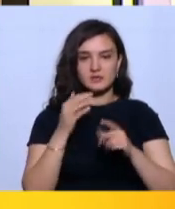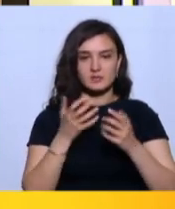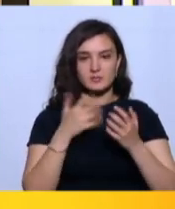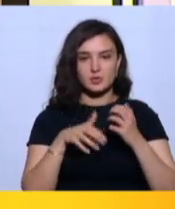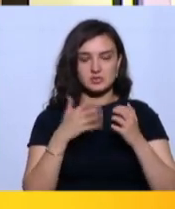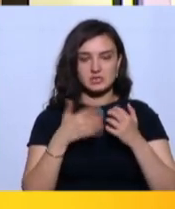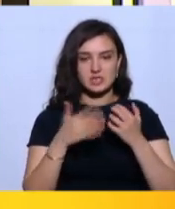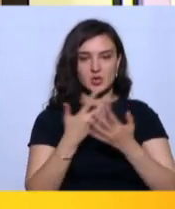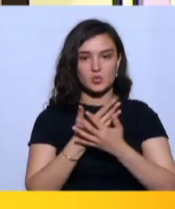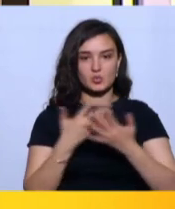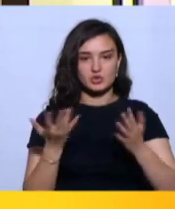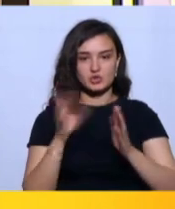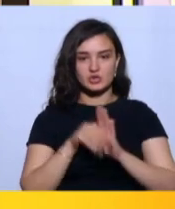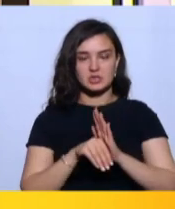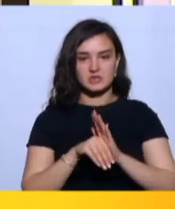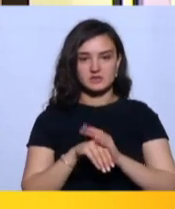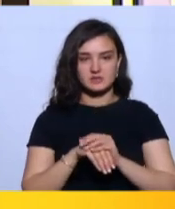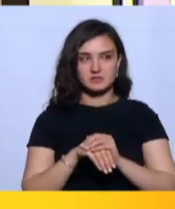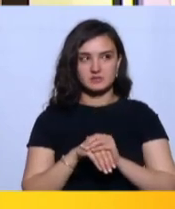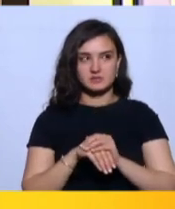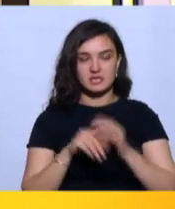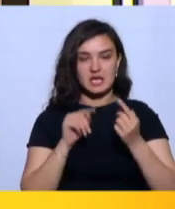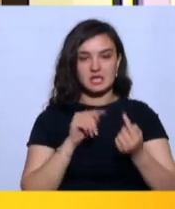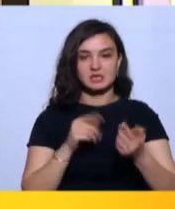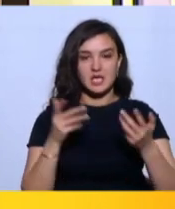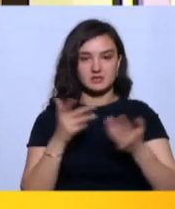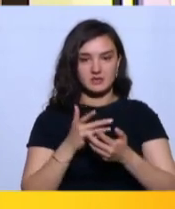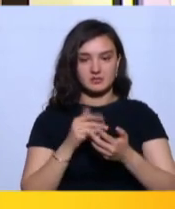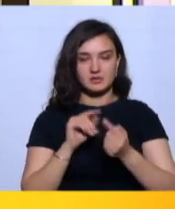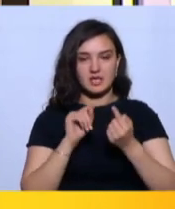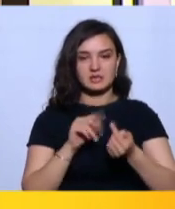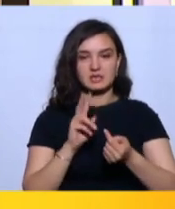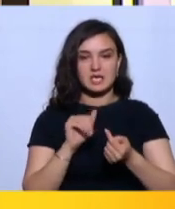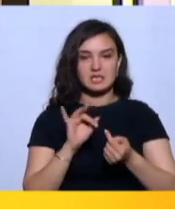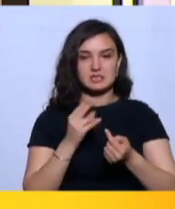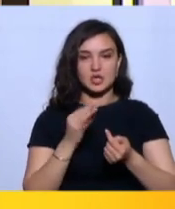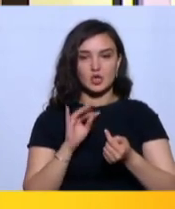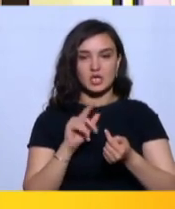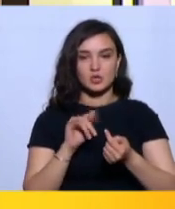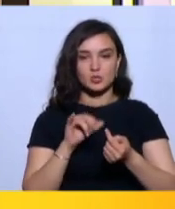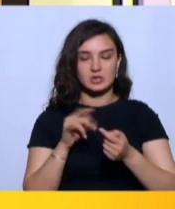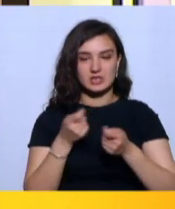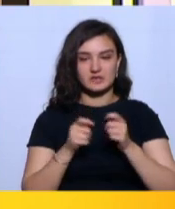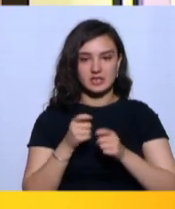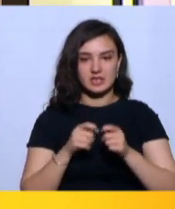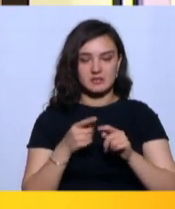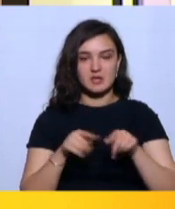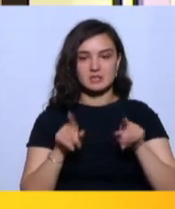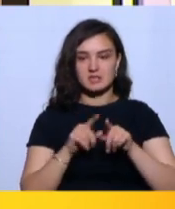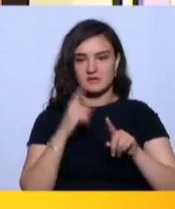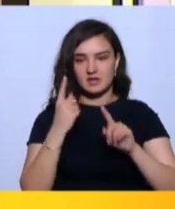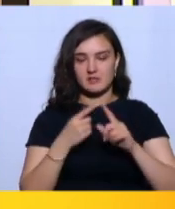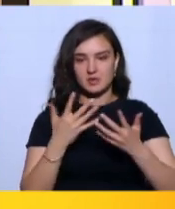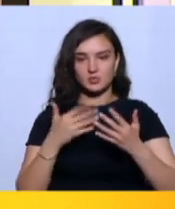ბოსტნეული შეიცავს ეგრეთ წოდებულ ანტიანთებით, ანტიკანცეროგენულ ნივთიერებებს, რომელიც ასევე